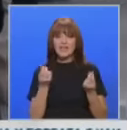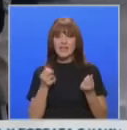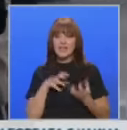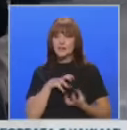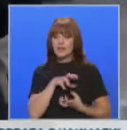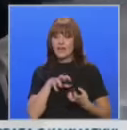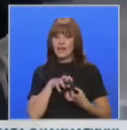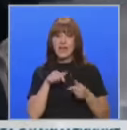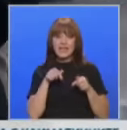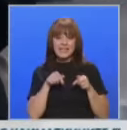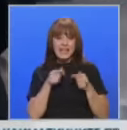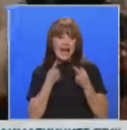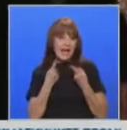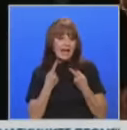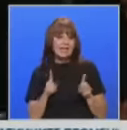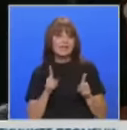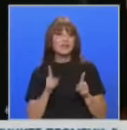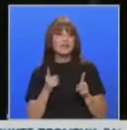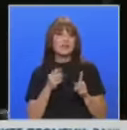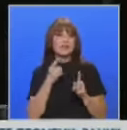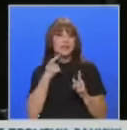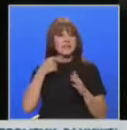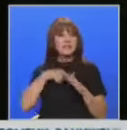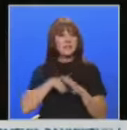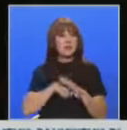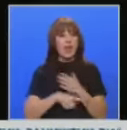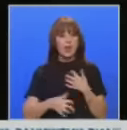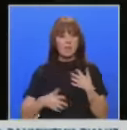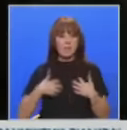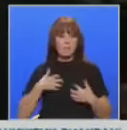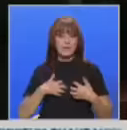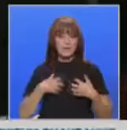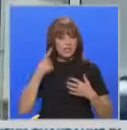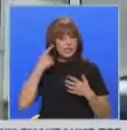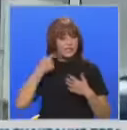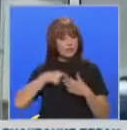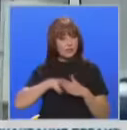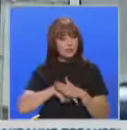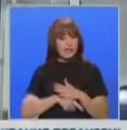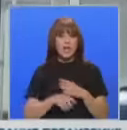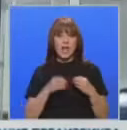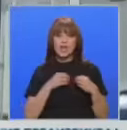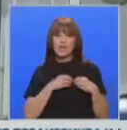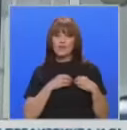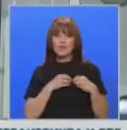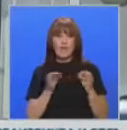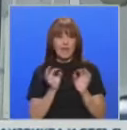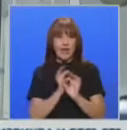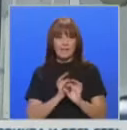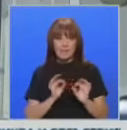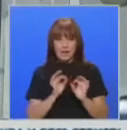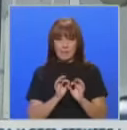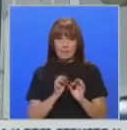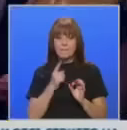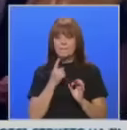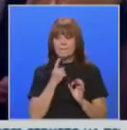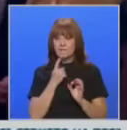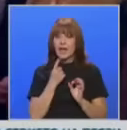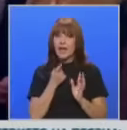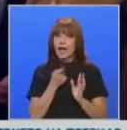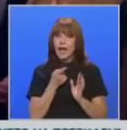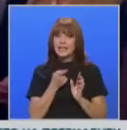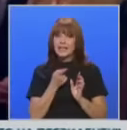обаче различията се задълбочават, напрежението нараства експлозивно и доверието ерозира, посочи генералният секретар на ООН. Той отбеляза,